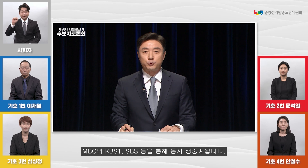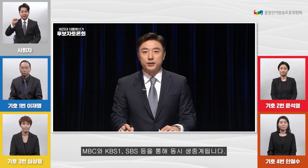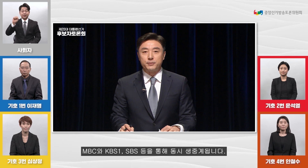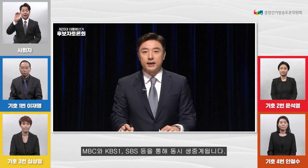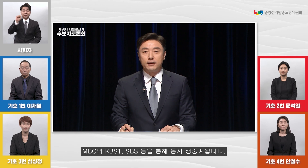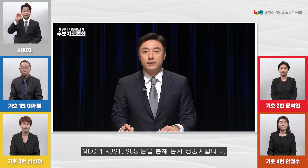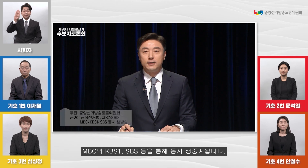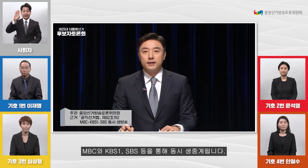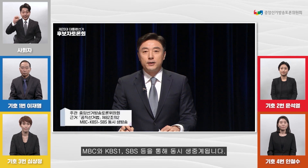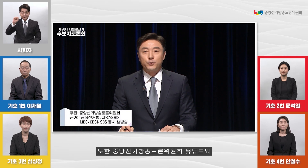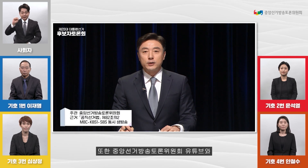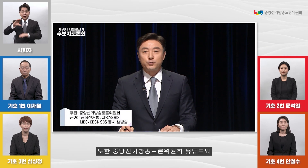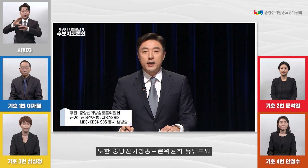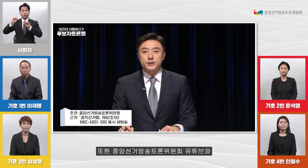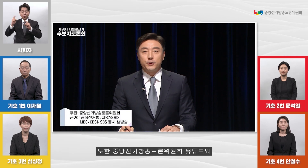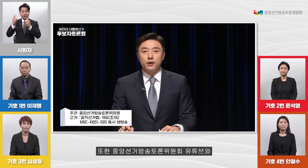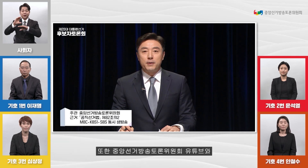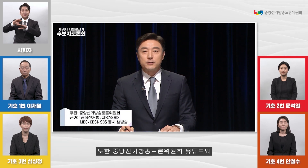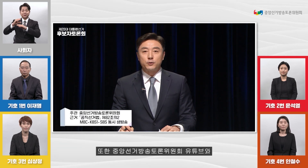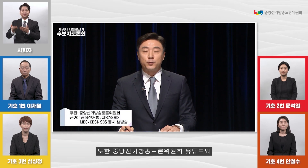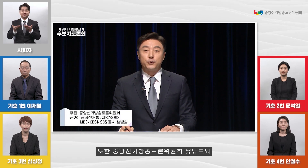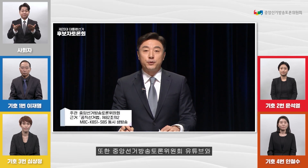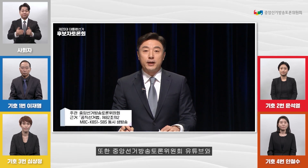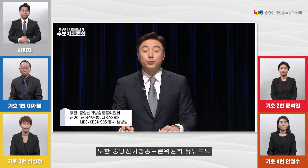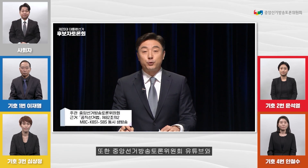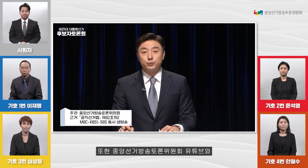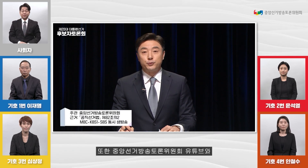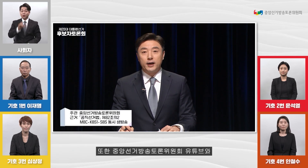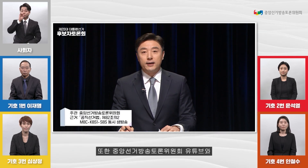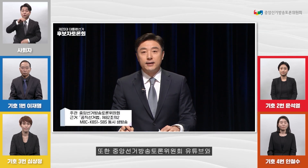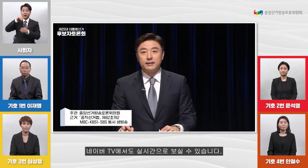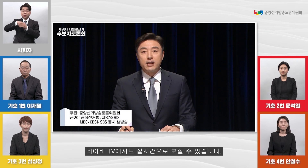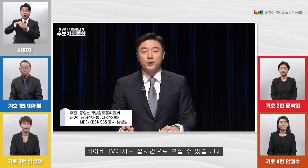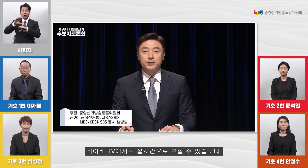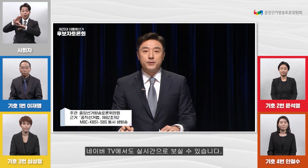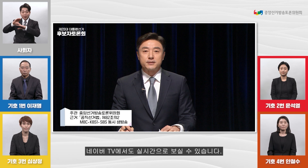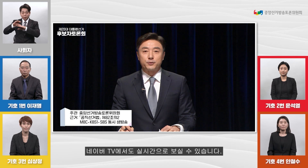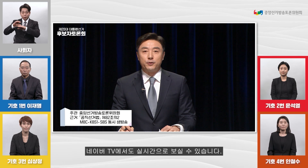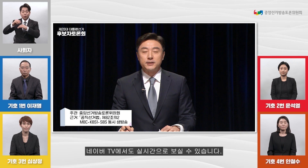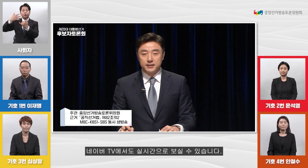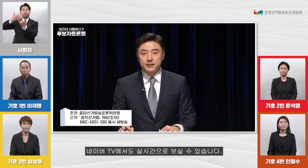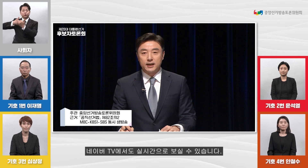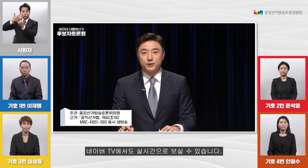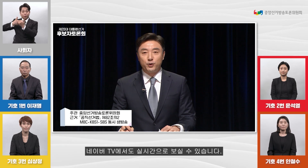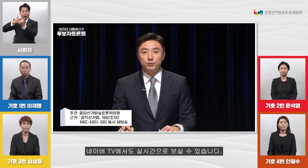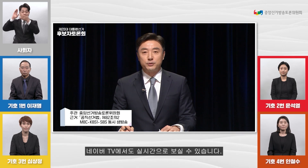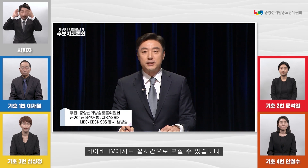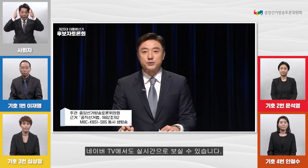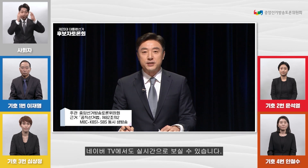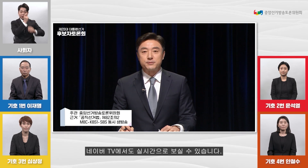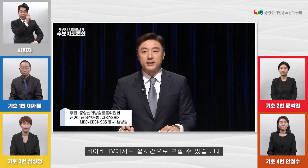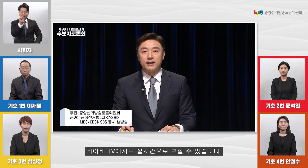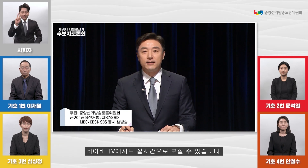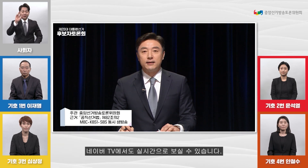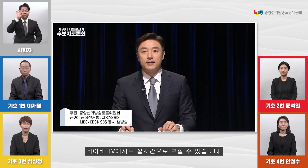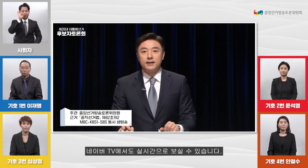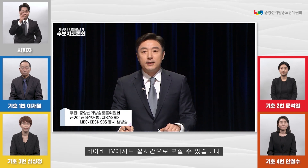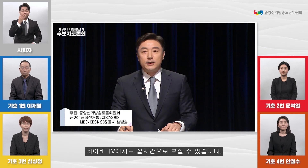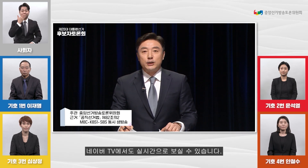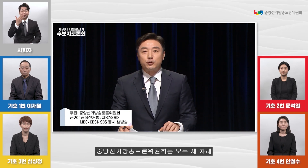동시 생중계됩니다. 또한 중앙선거방송토론위원회 유튜브와 네이버 TV에서도 실시간으로 보실 수